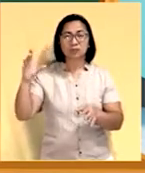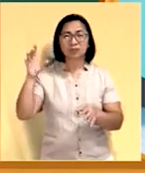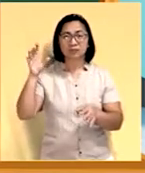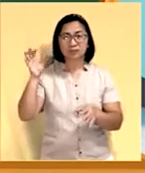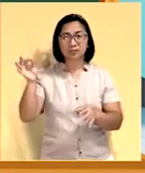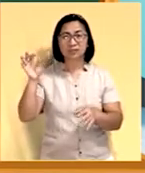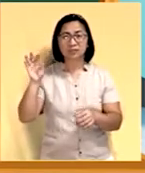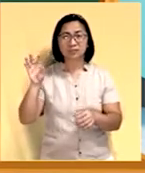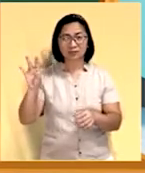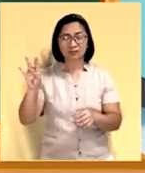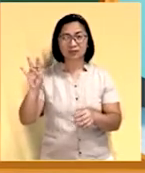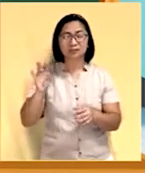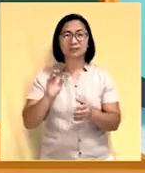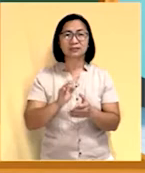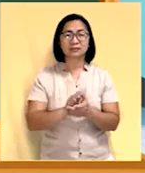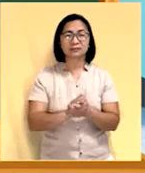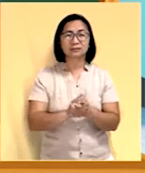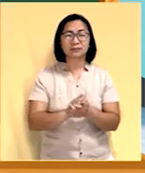197.